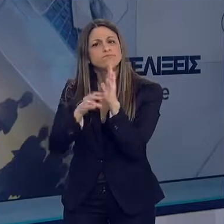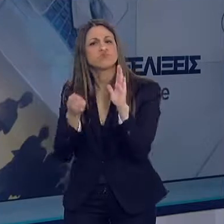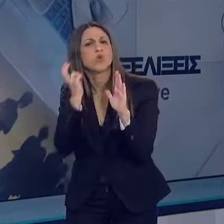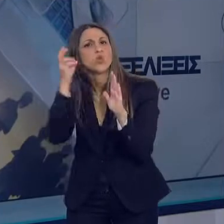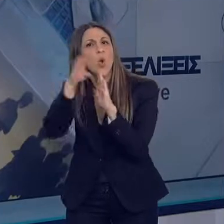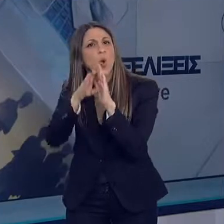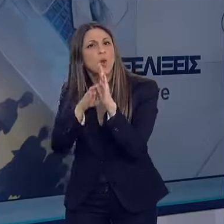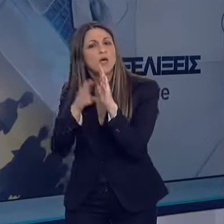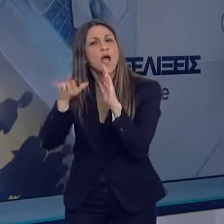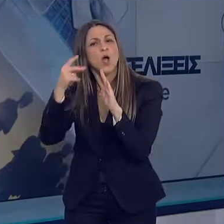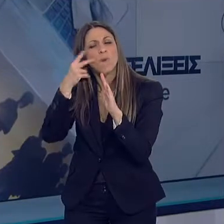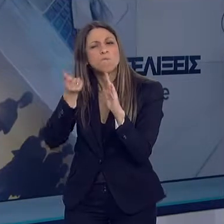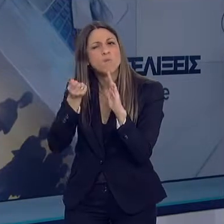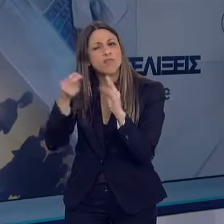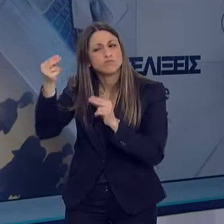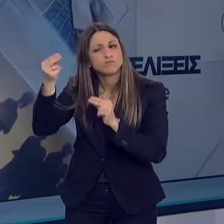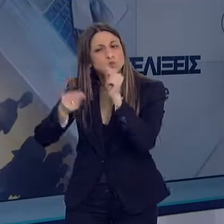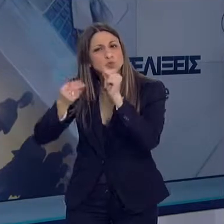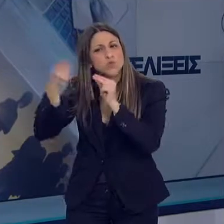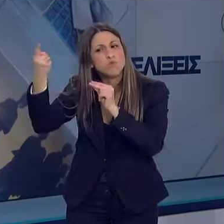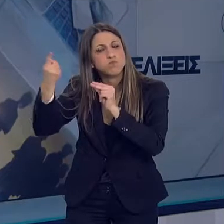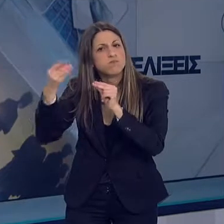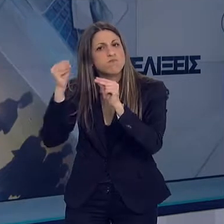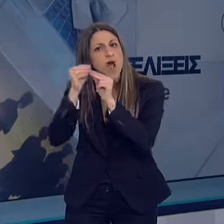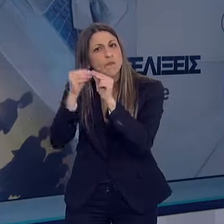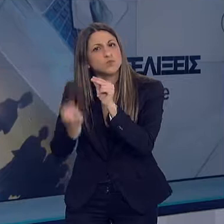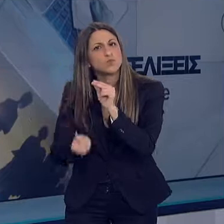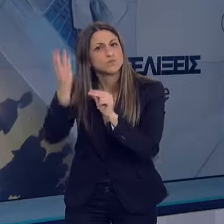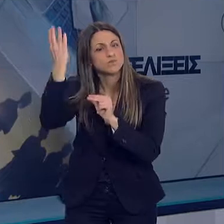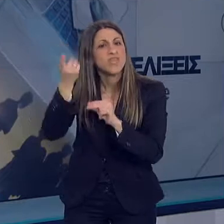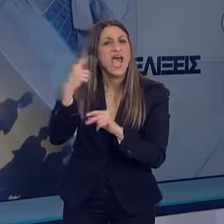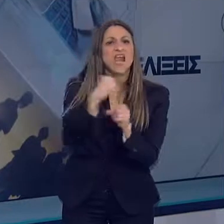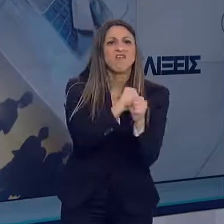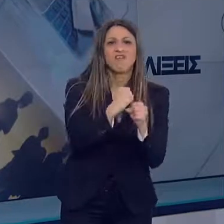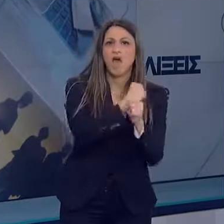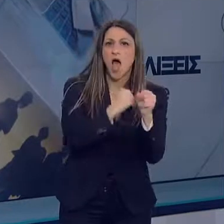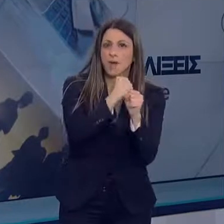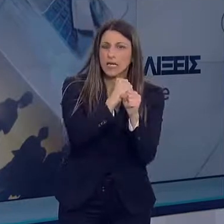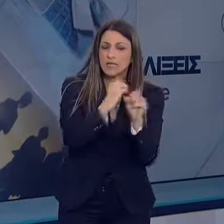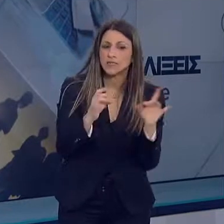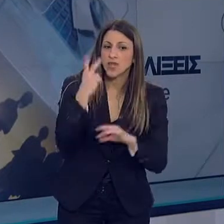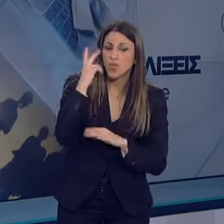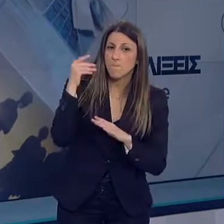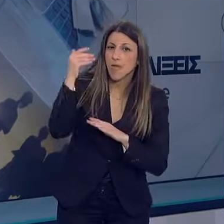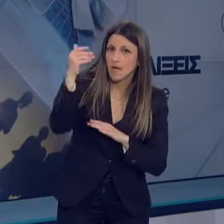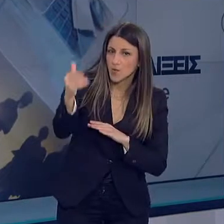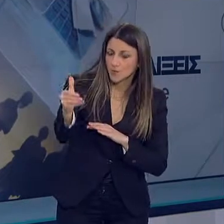των αλγόριθμών μας που τρέχουν αυτή τη στιγμή στην πατρίδα μας, όπως και άλλα φάρμακα που ενδεχομένως να χρειαστεί να κοιτάξουμε στο